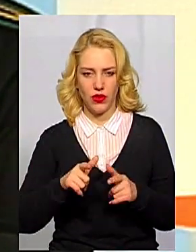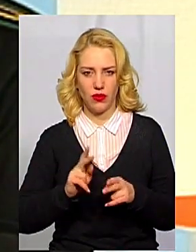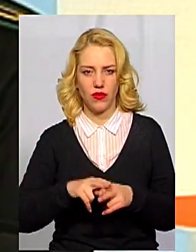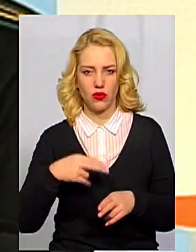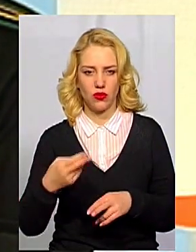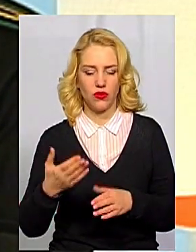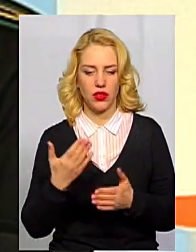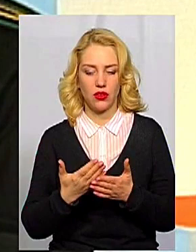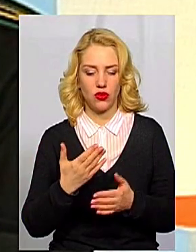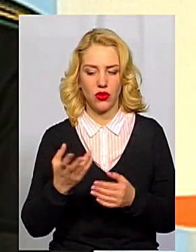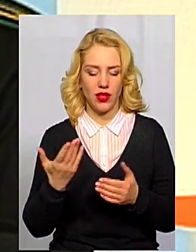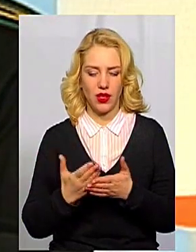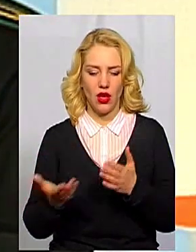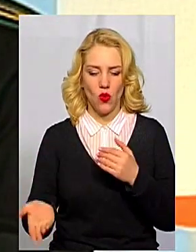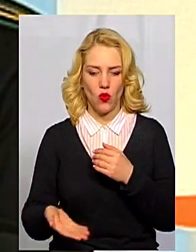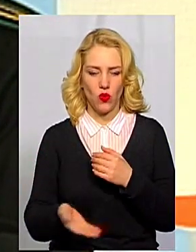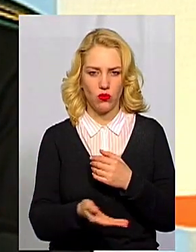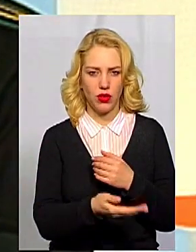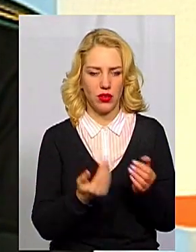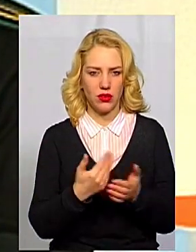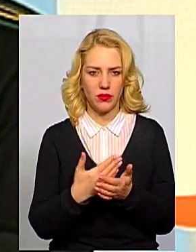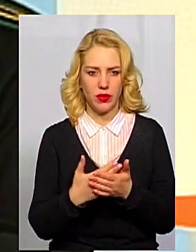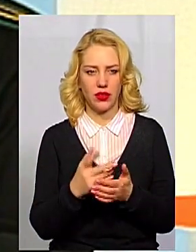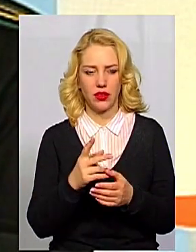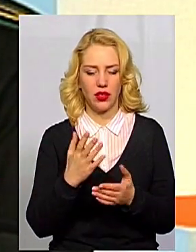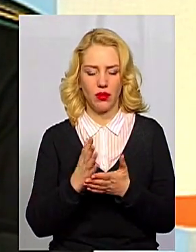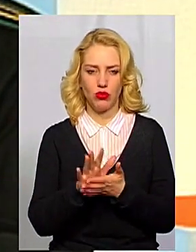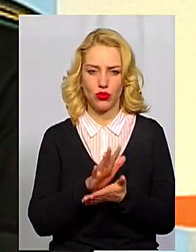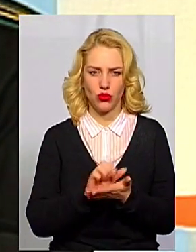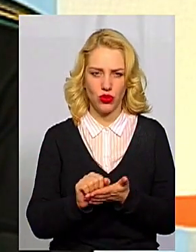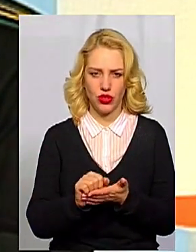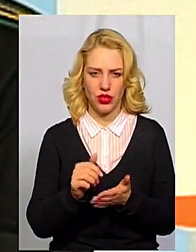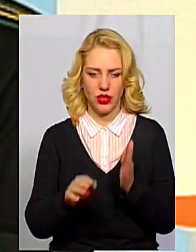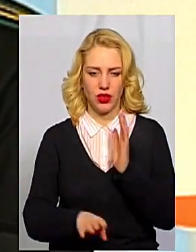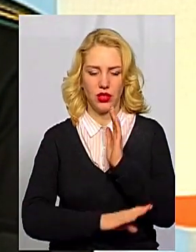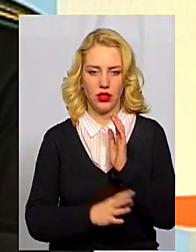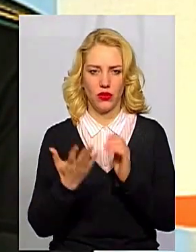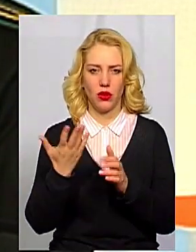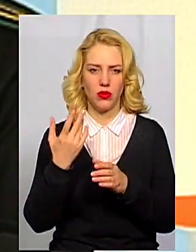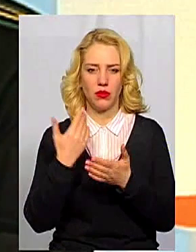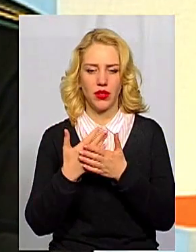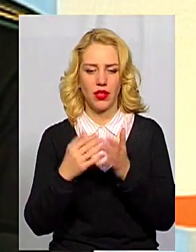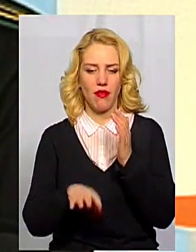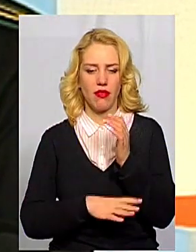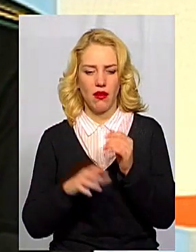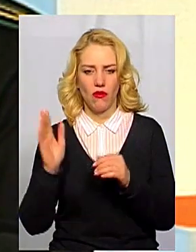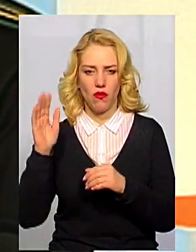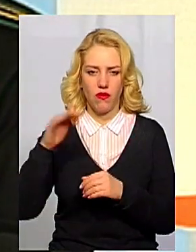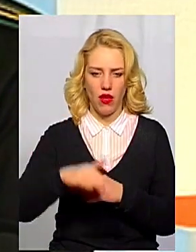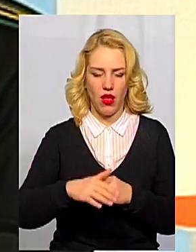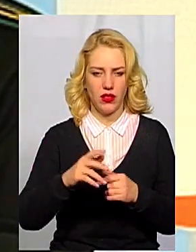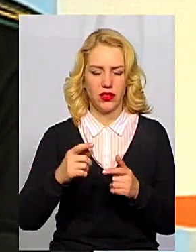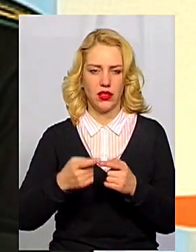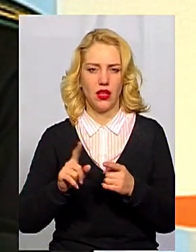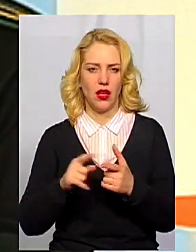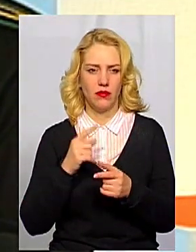рубка, можливе пошкодження за рахунок дерева, яке валиться, пошкодження іншого дерева до ступеня припинення росту.